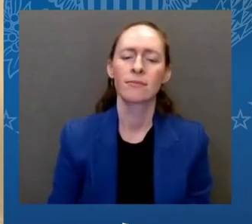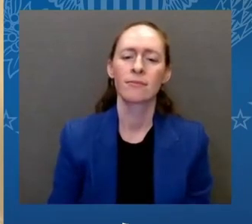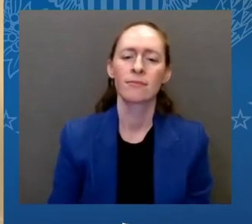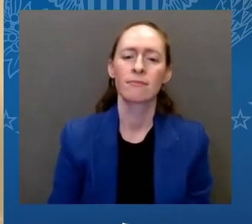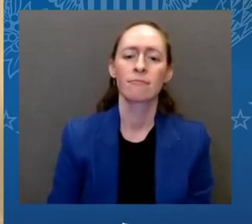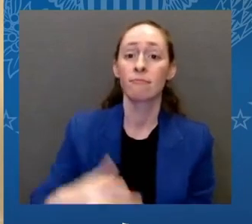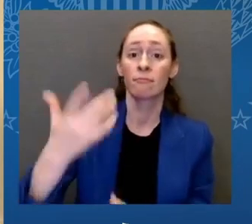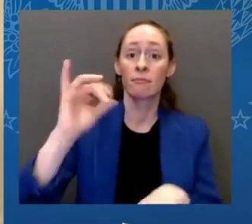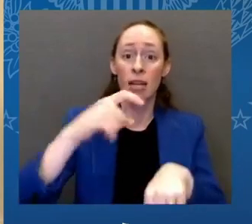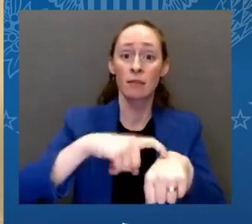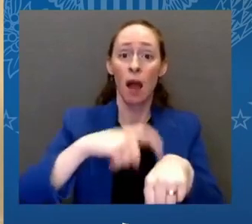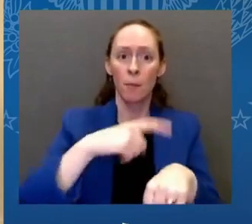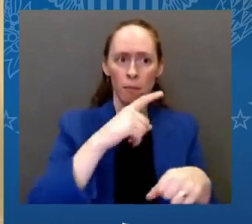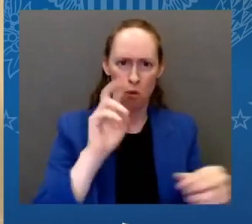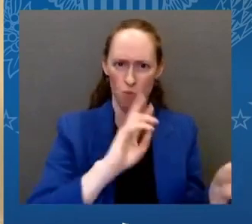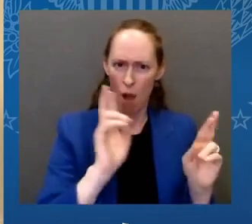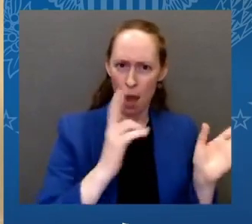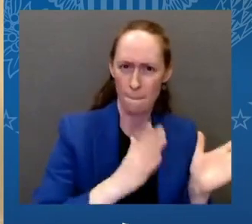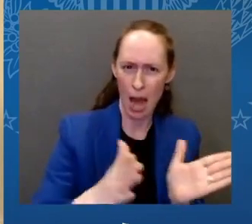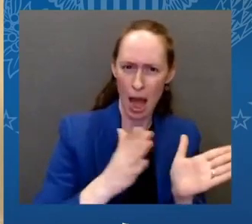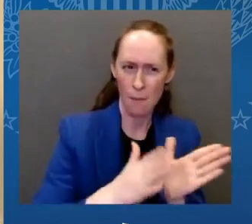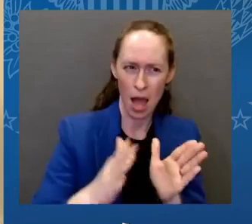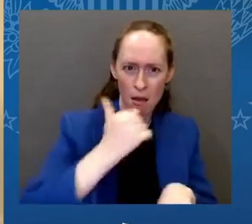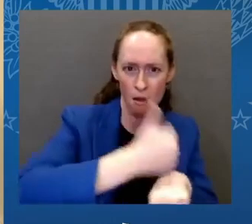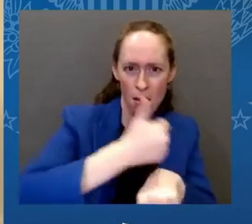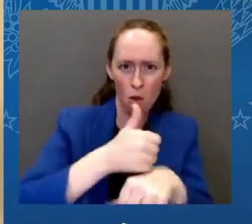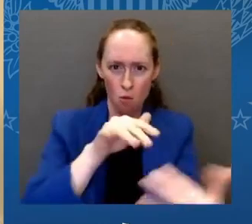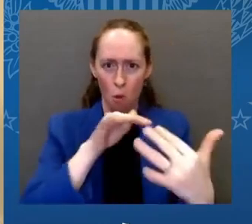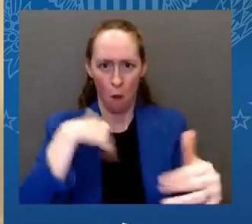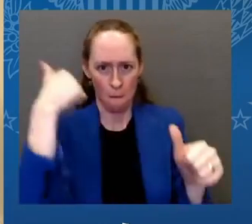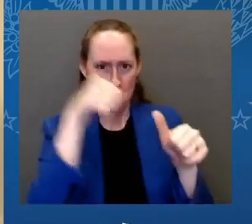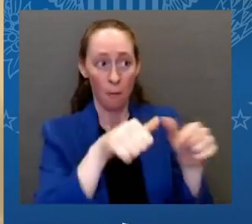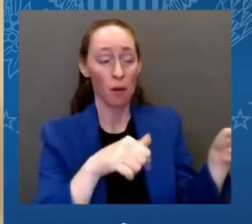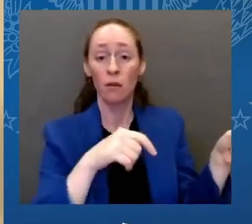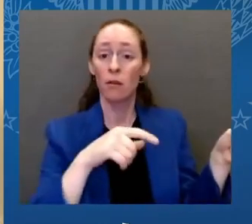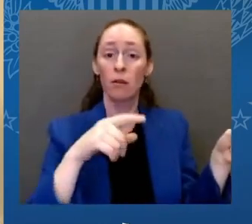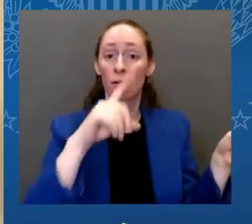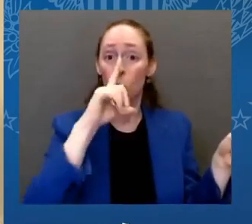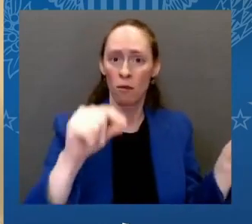накопичуючи війська, ми хотіли переконатися в тому, що Україна буде в змозі